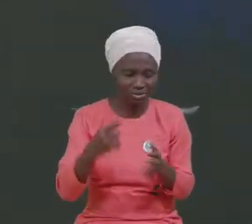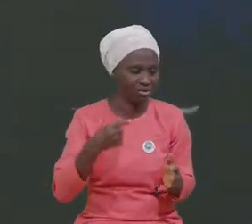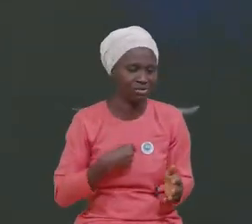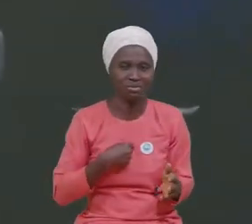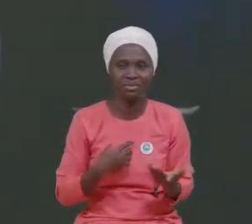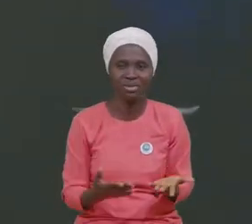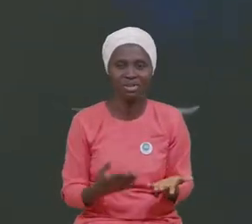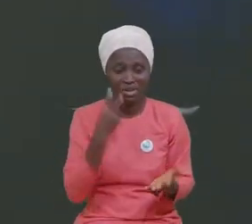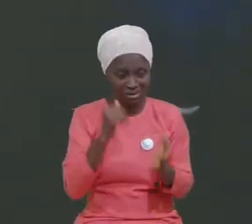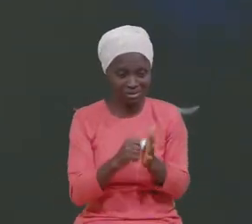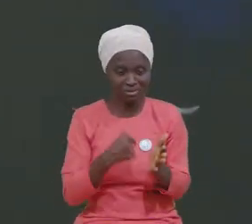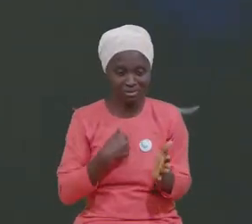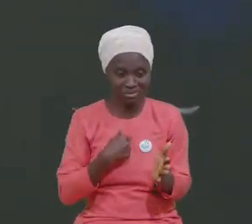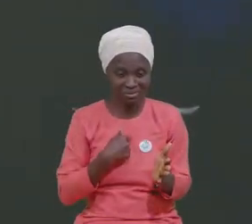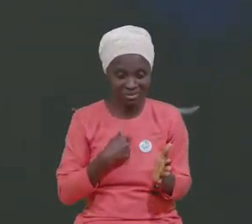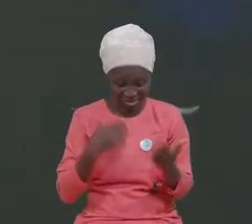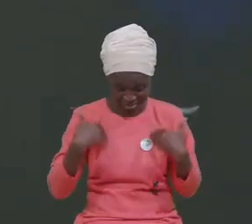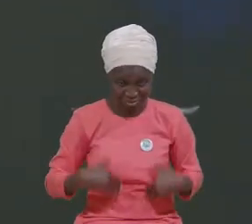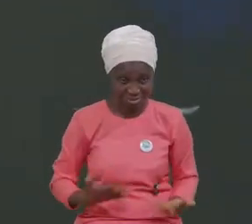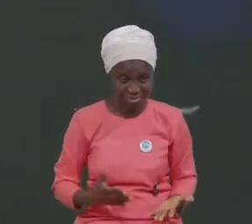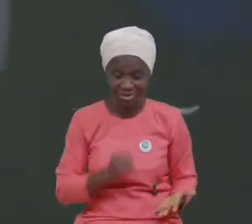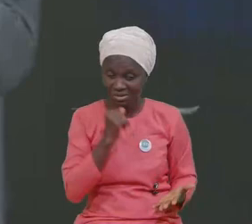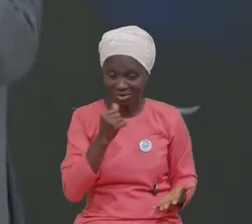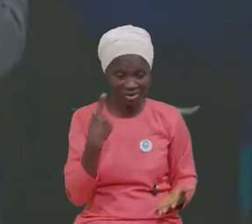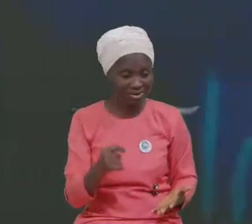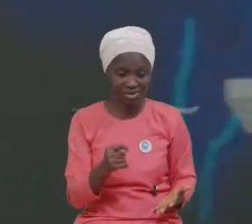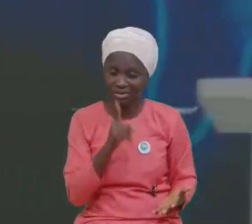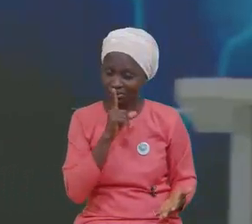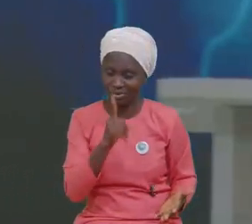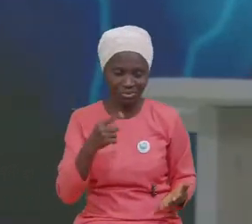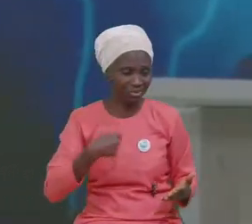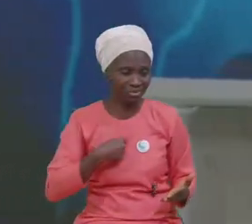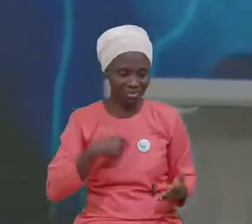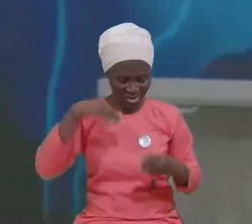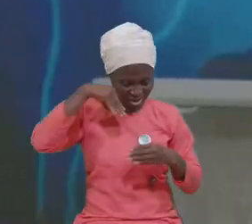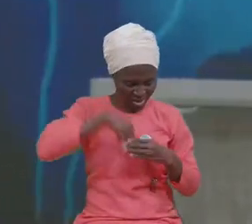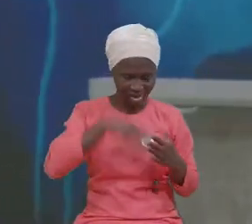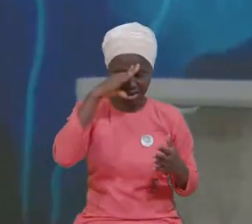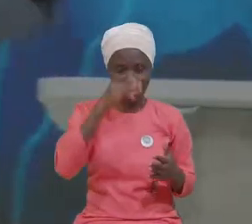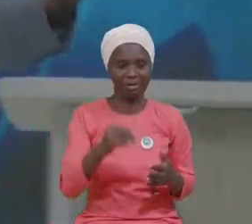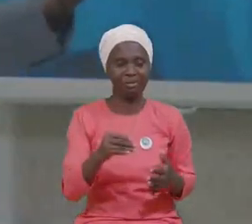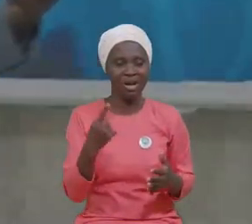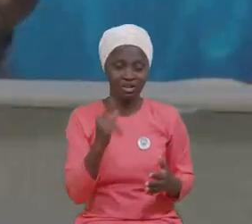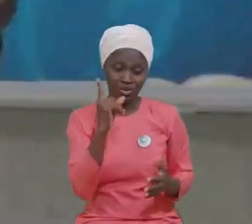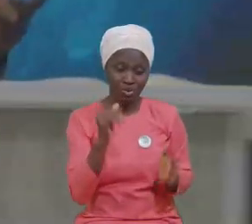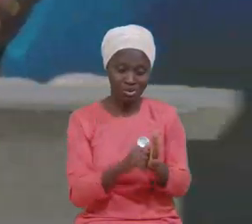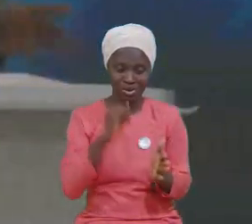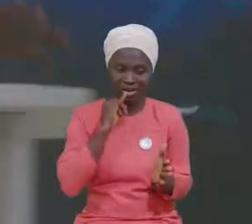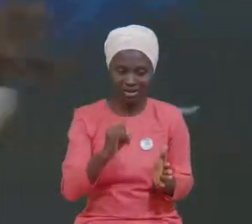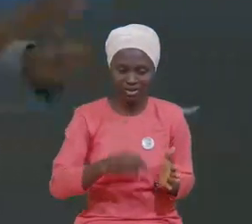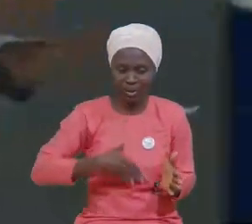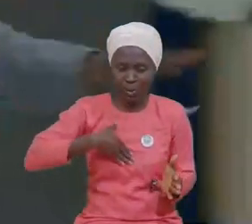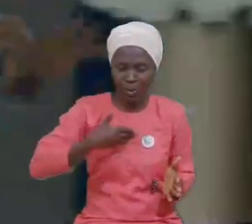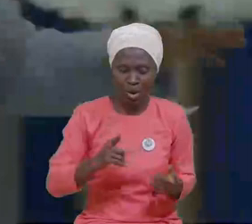seulement la chair. C'est ça qui reste. Hein? Ce n'est pas le vrai moi. L'homme intérieur. Celui qui est disposé à sauter, celui